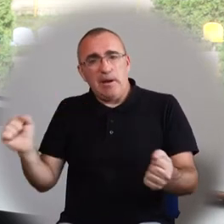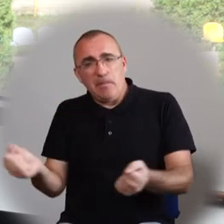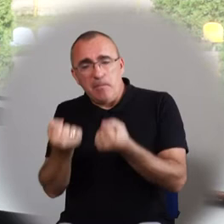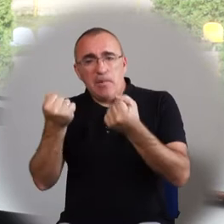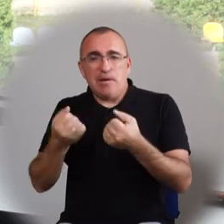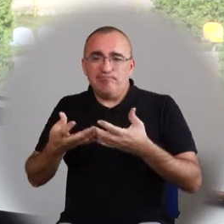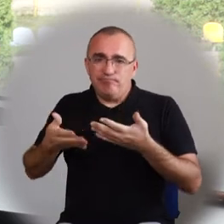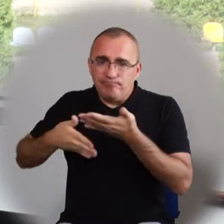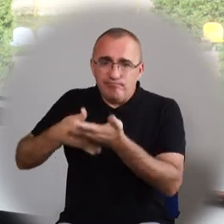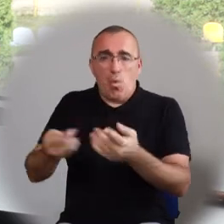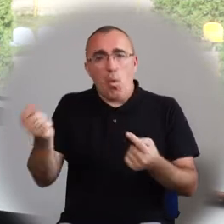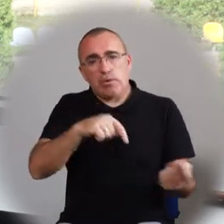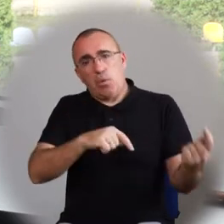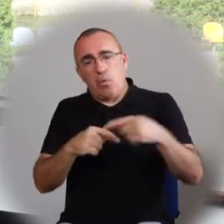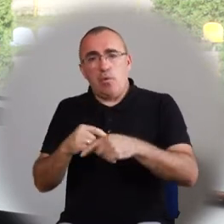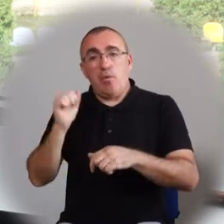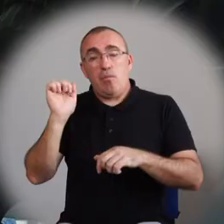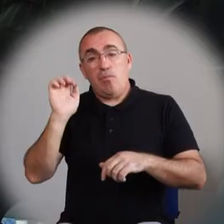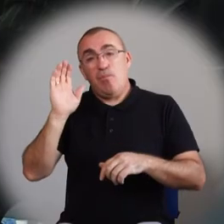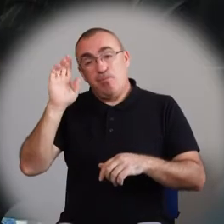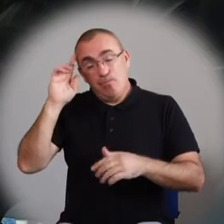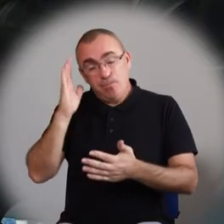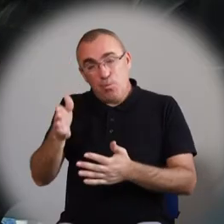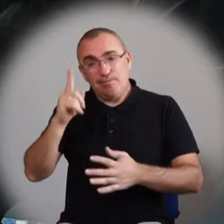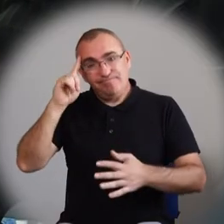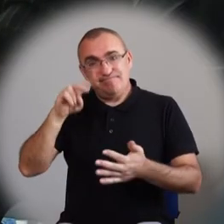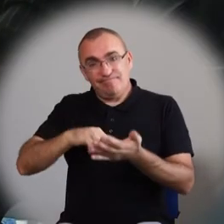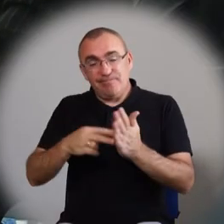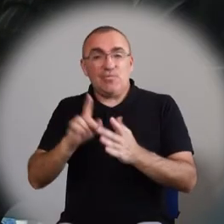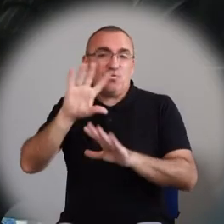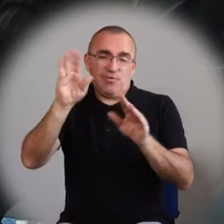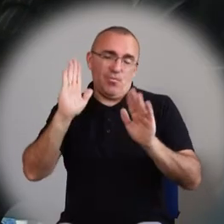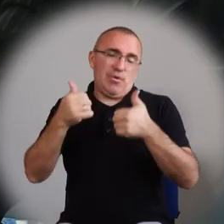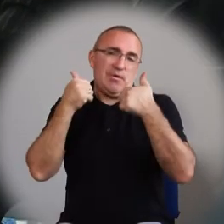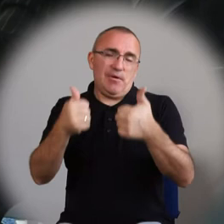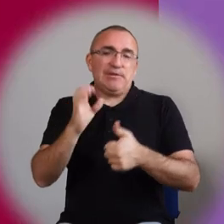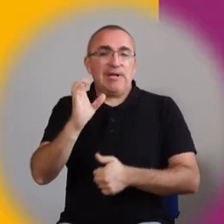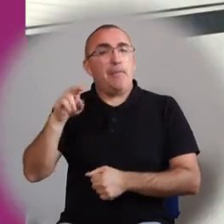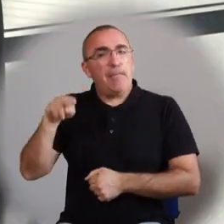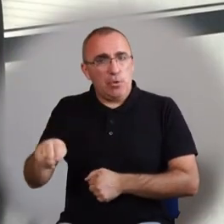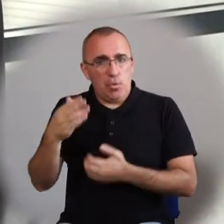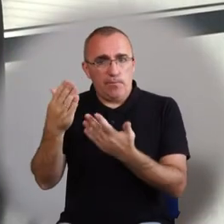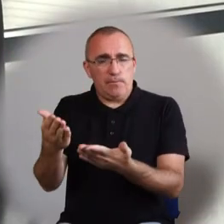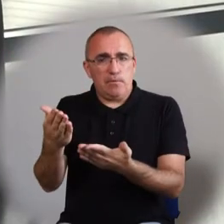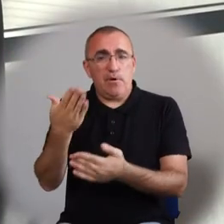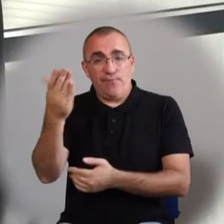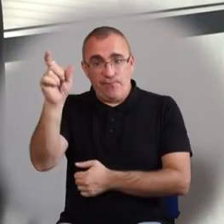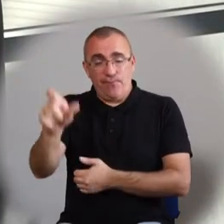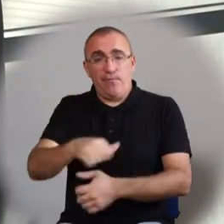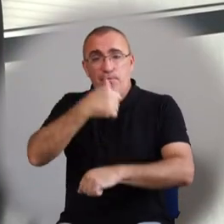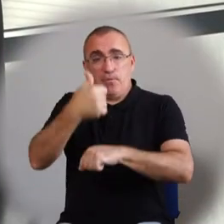і підтримували, сприяли один одному. Ну, будемо розраховувати на те, що все буде добре. Так. Сергій